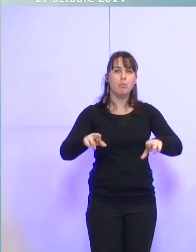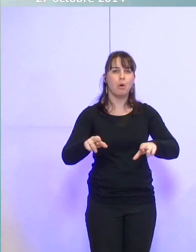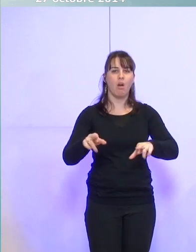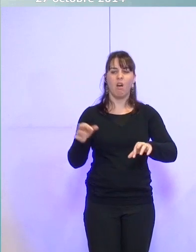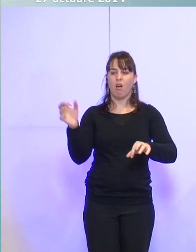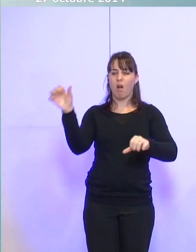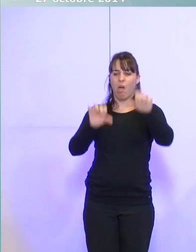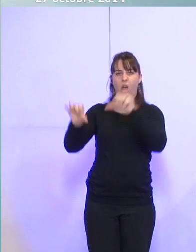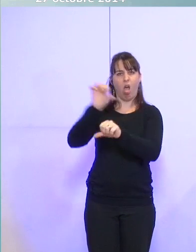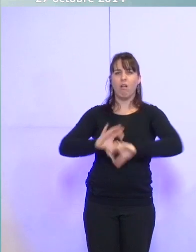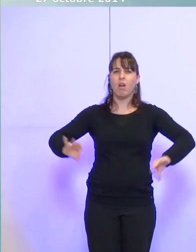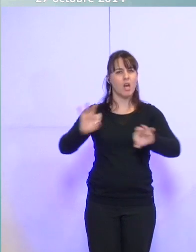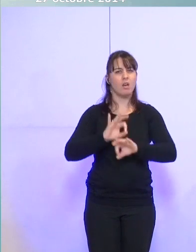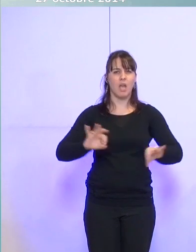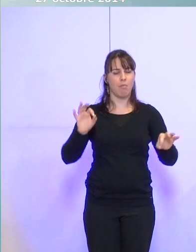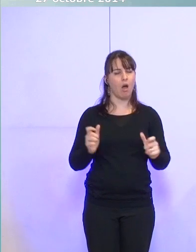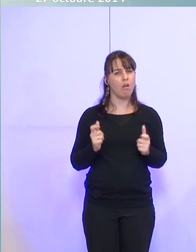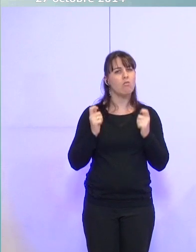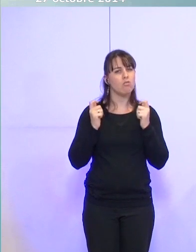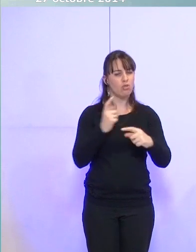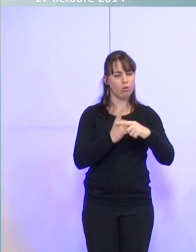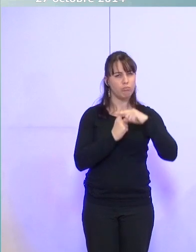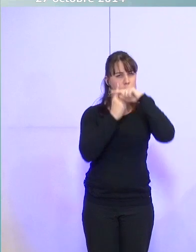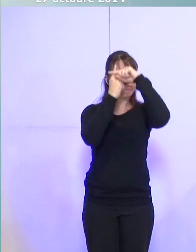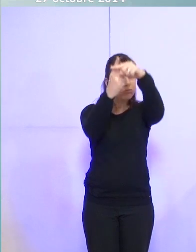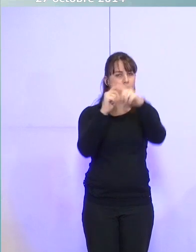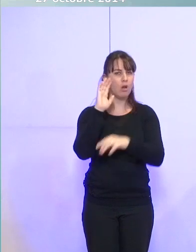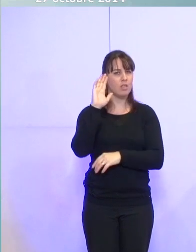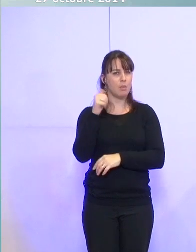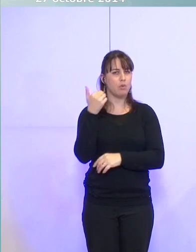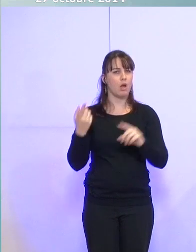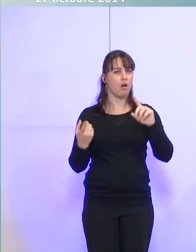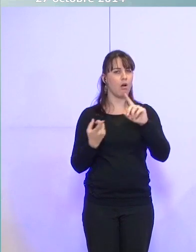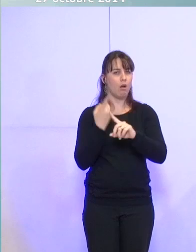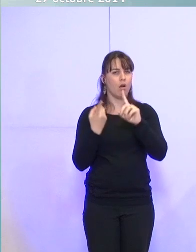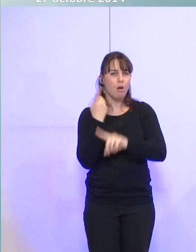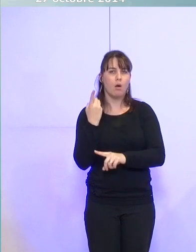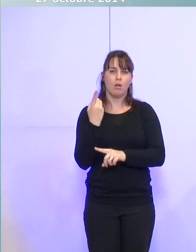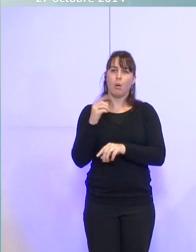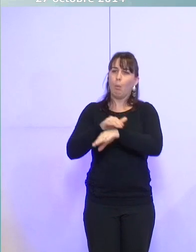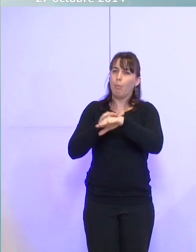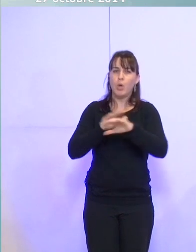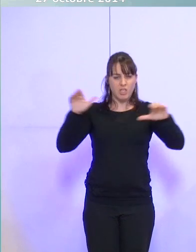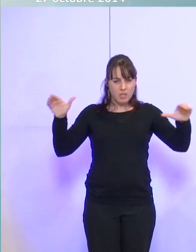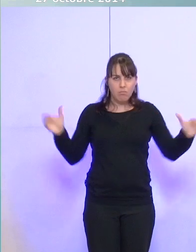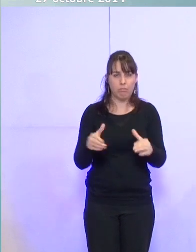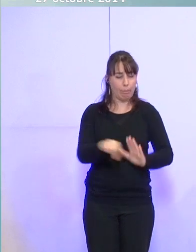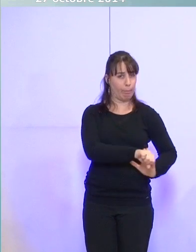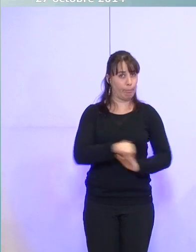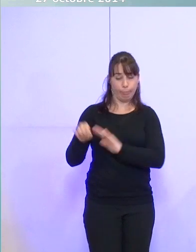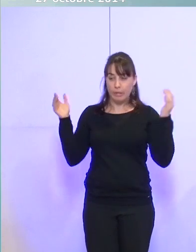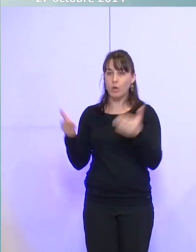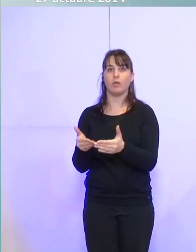traitée. Et je crois que c'est une priorité, je crois que pour l'ensemble des acteurs politiques de cette ville, une priorité qui a été